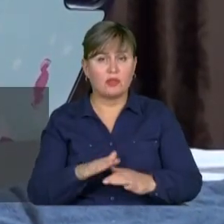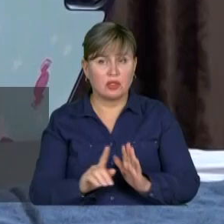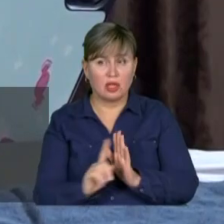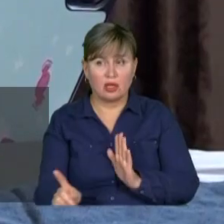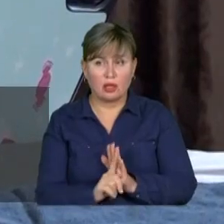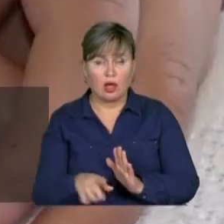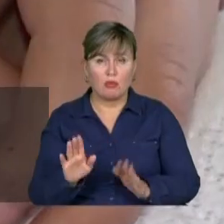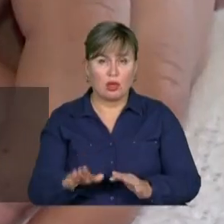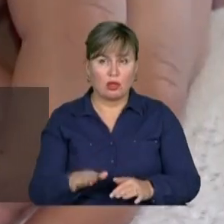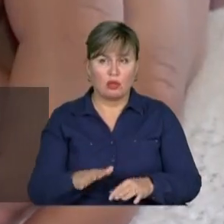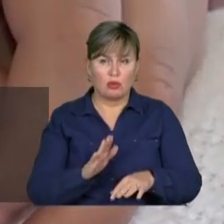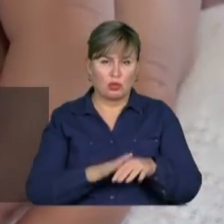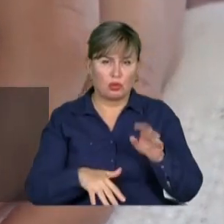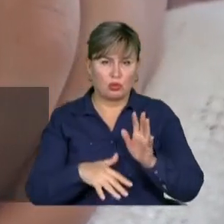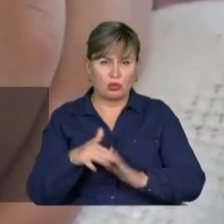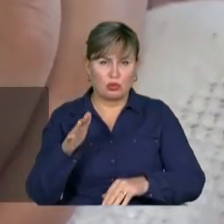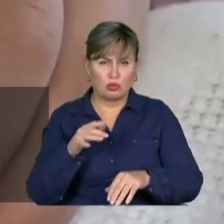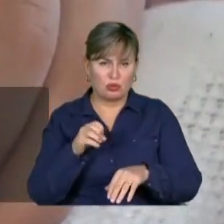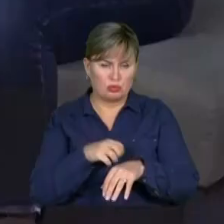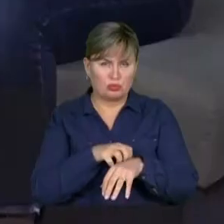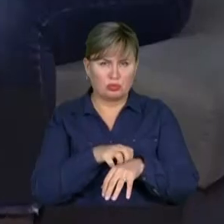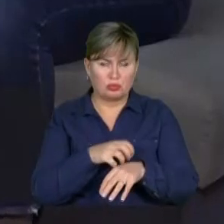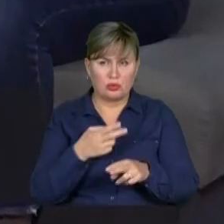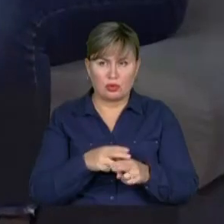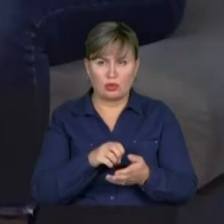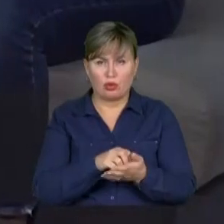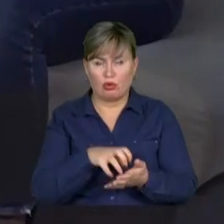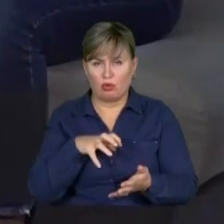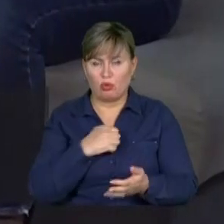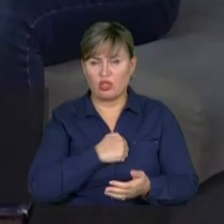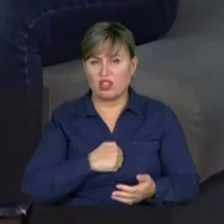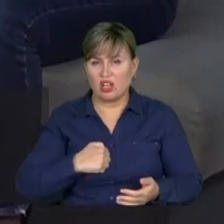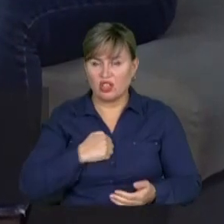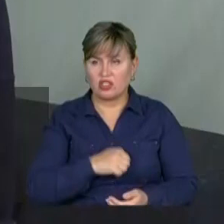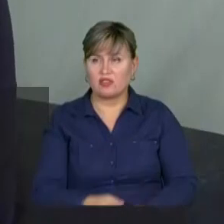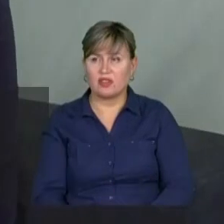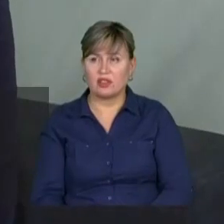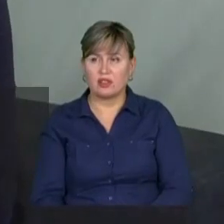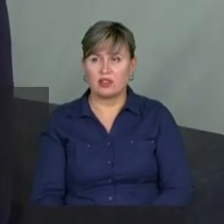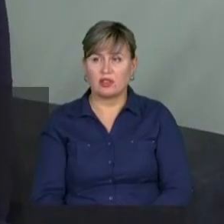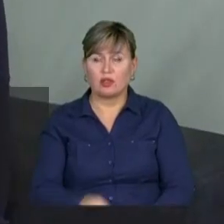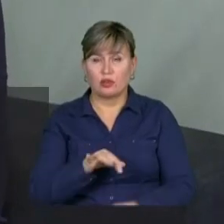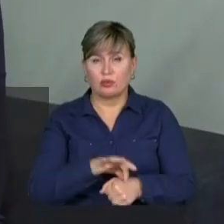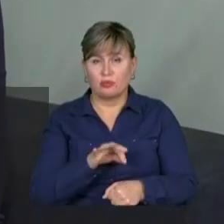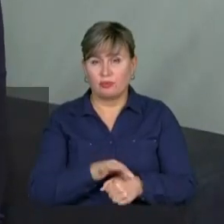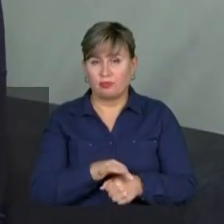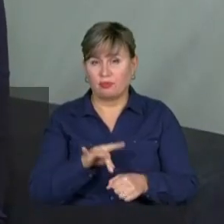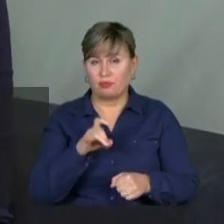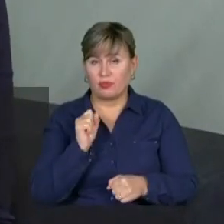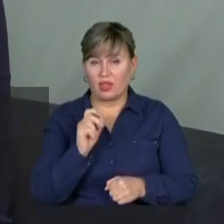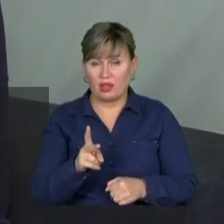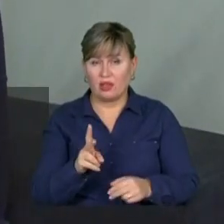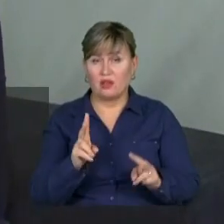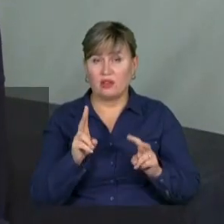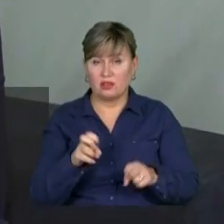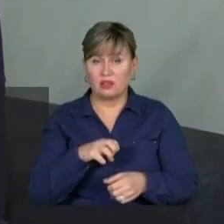садик. Потом на руке малышки появились уплотнения. Оказалось, что это опухоль злокачественная. Клинический диагноз у нее — рабдомиосаркома,